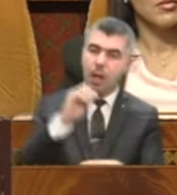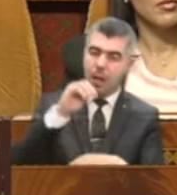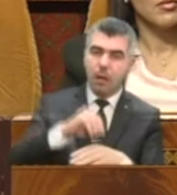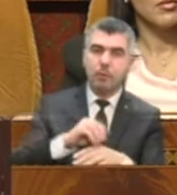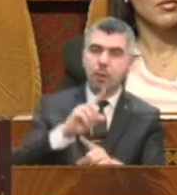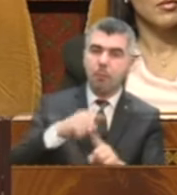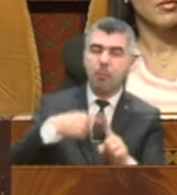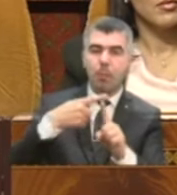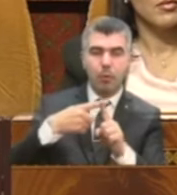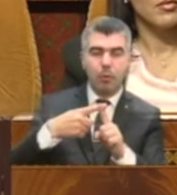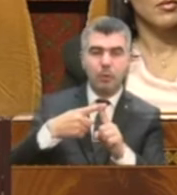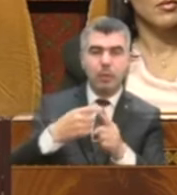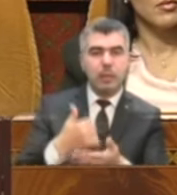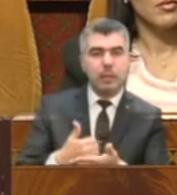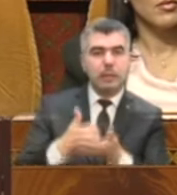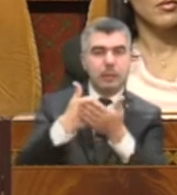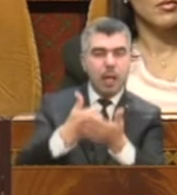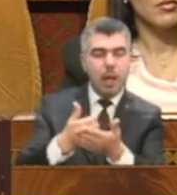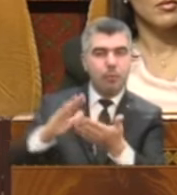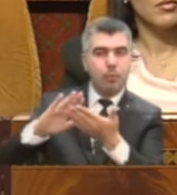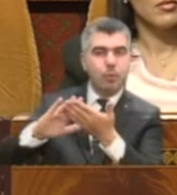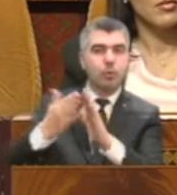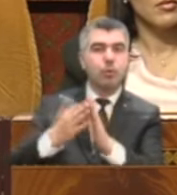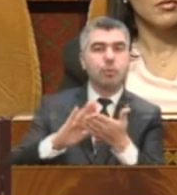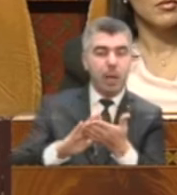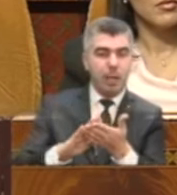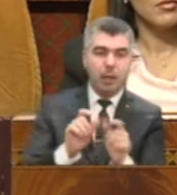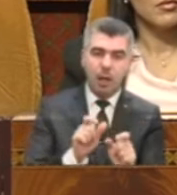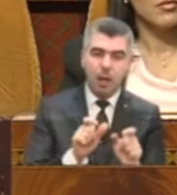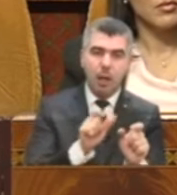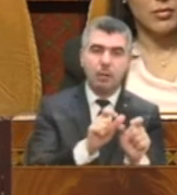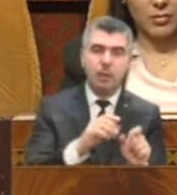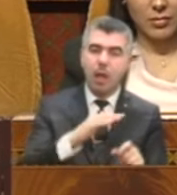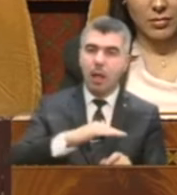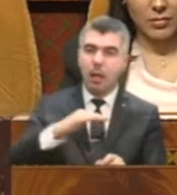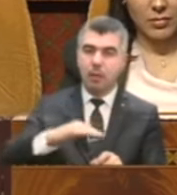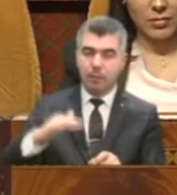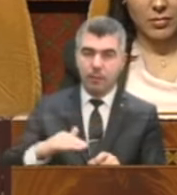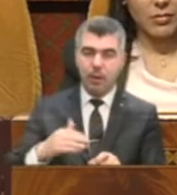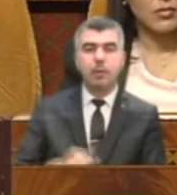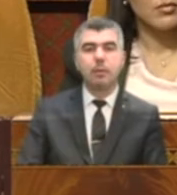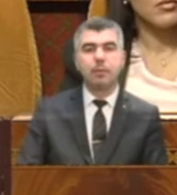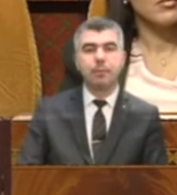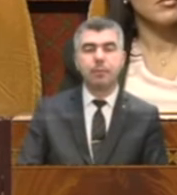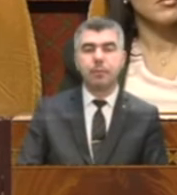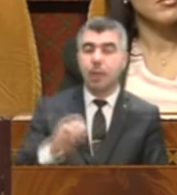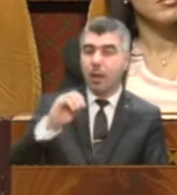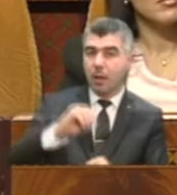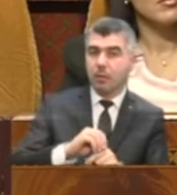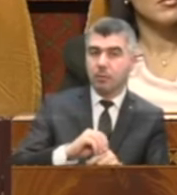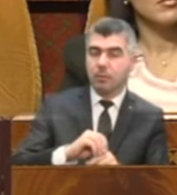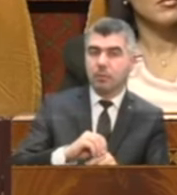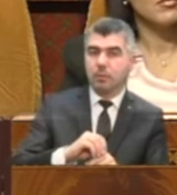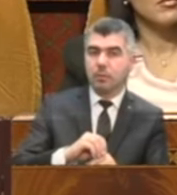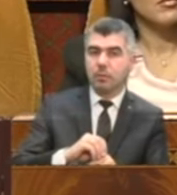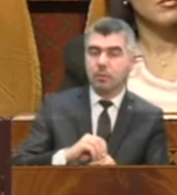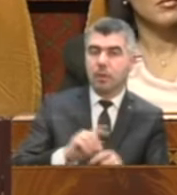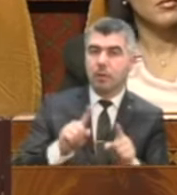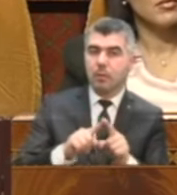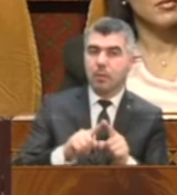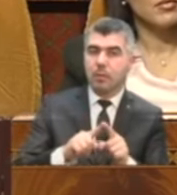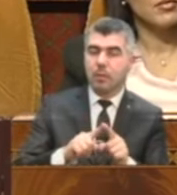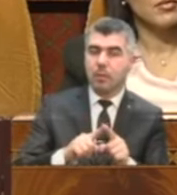ذلك دعم الجمعيات ودعم المؤسسات التي ترعى هؤلاء الأطفال، وكذلك أن يكون هناك